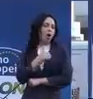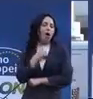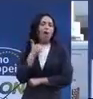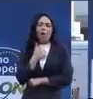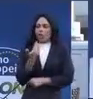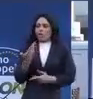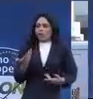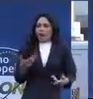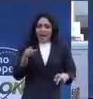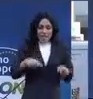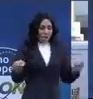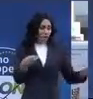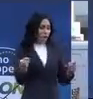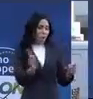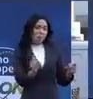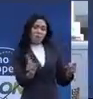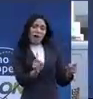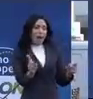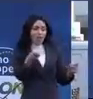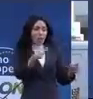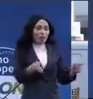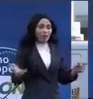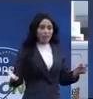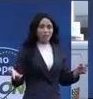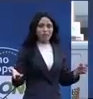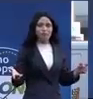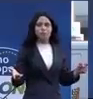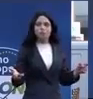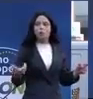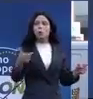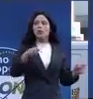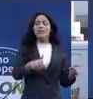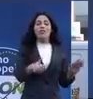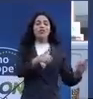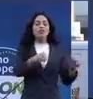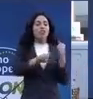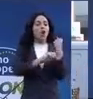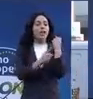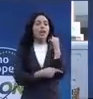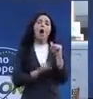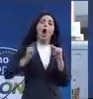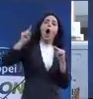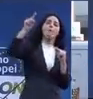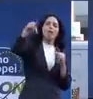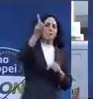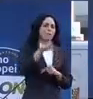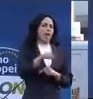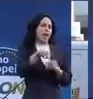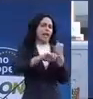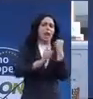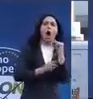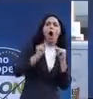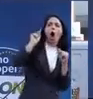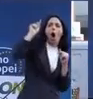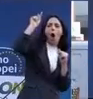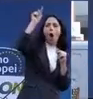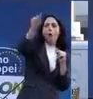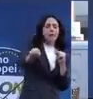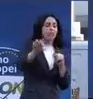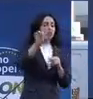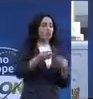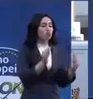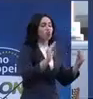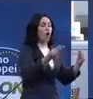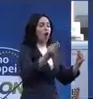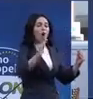sapete perché non è il momento perché a 600 km da qui 1000 km da qui ci sono dei